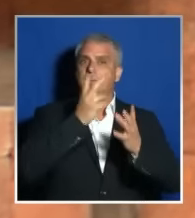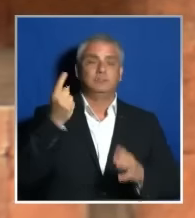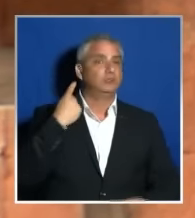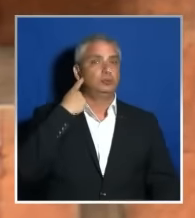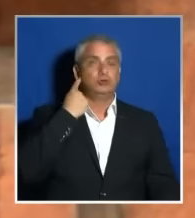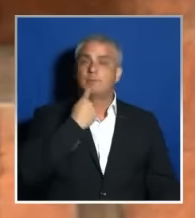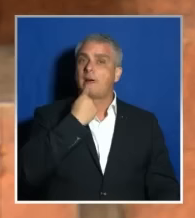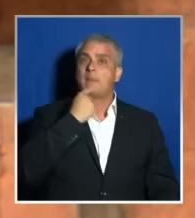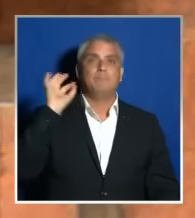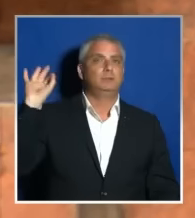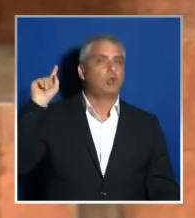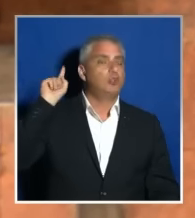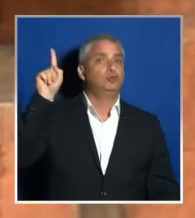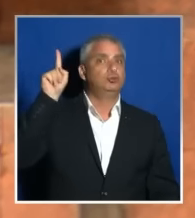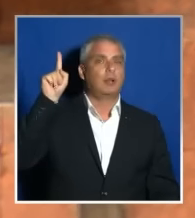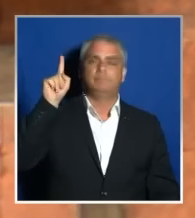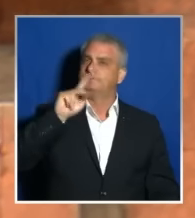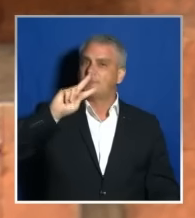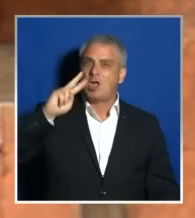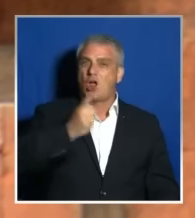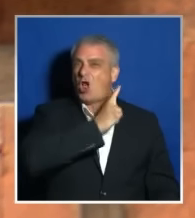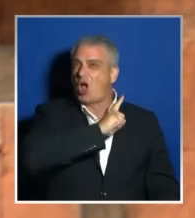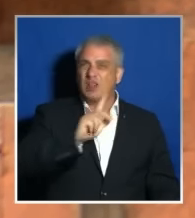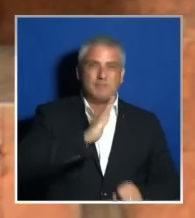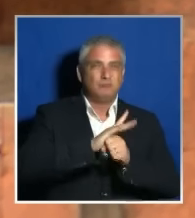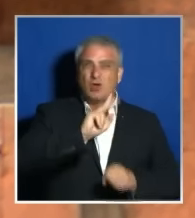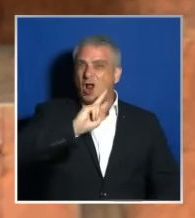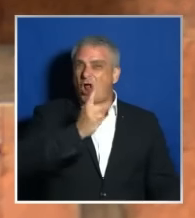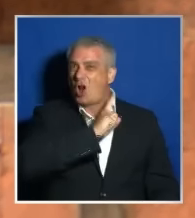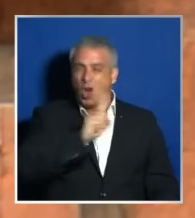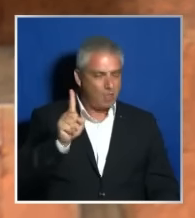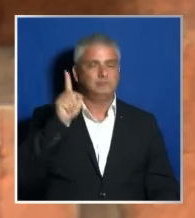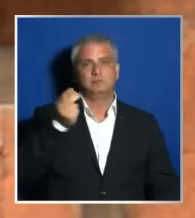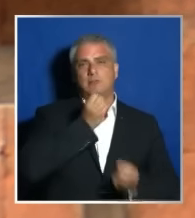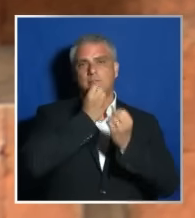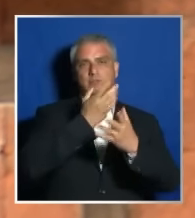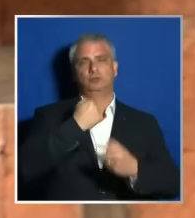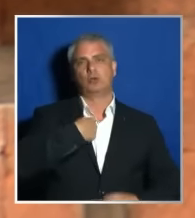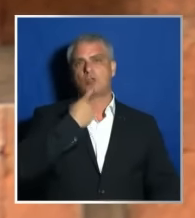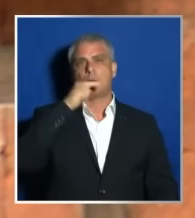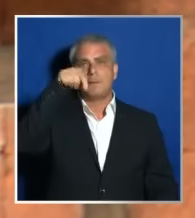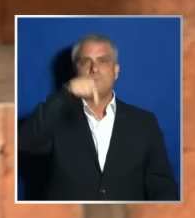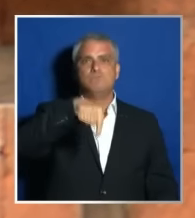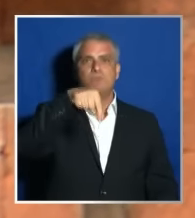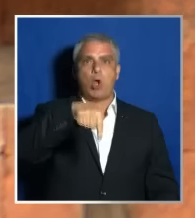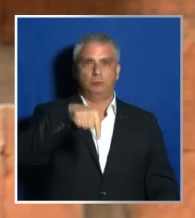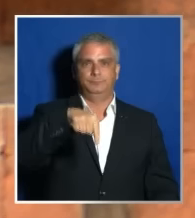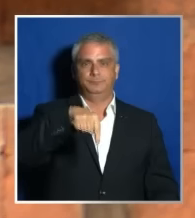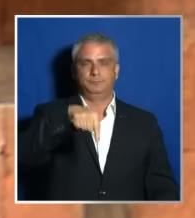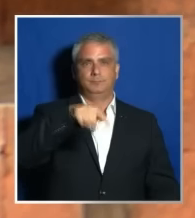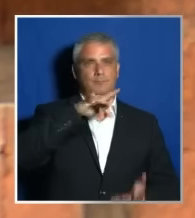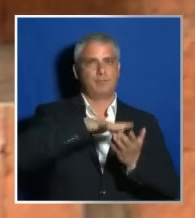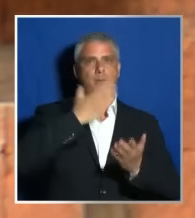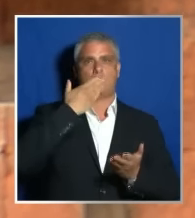שישמע מפיו שם, לעולם לא עוד, הוא המסר שאותו אנחנו משמיעים כאן,